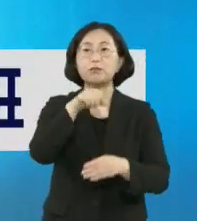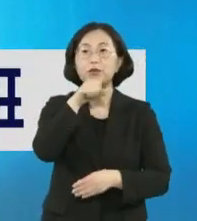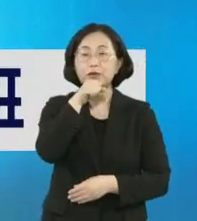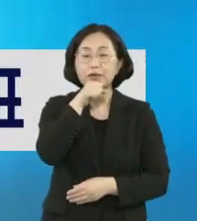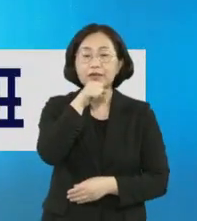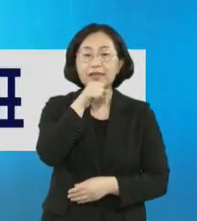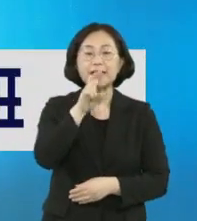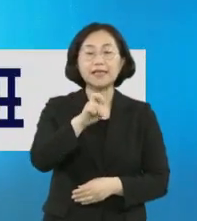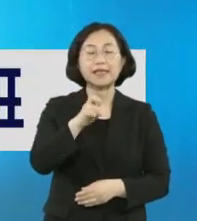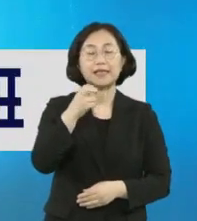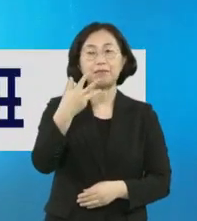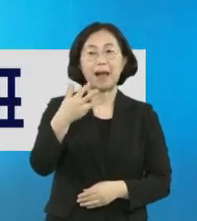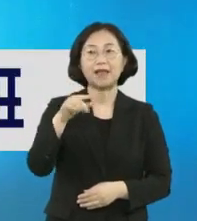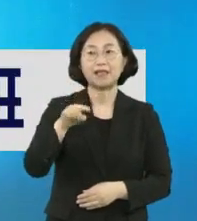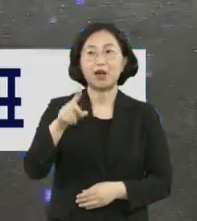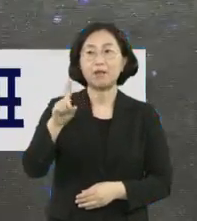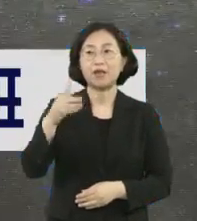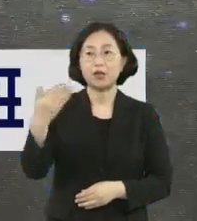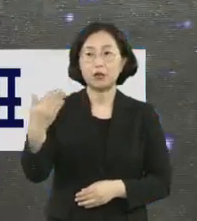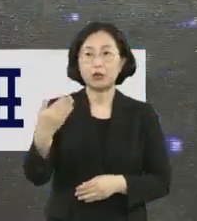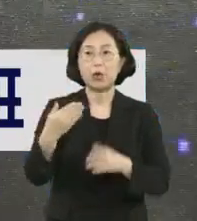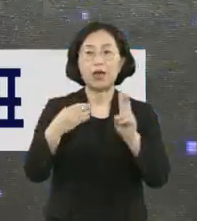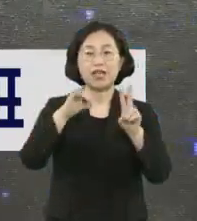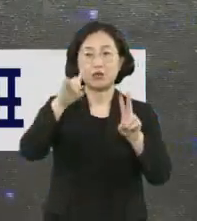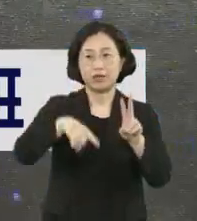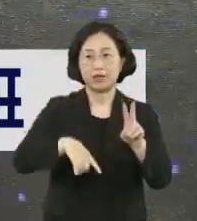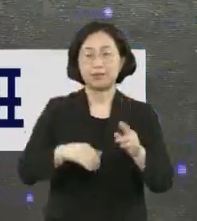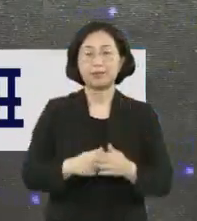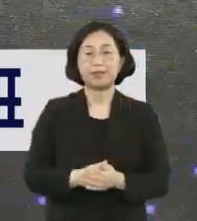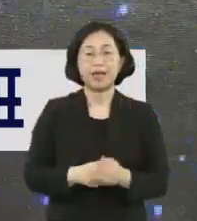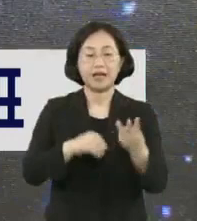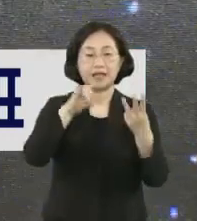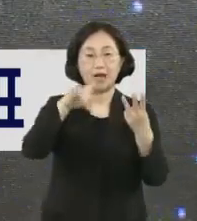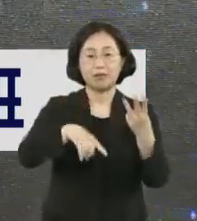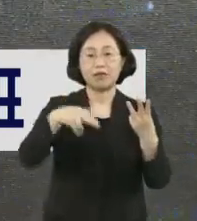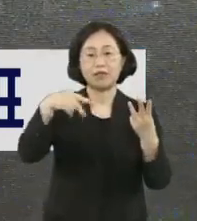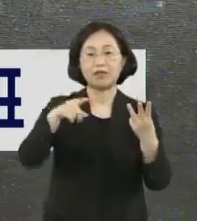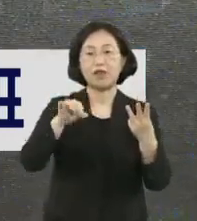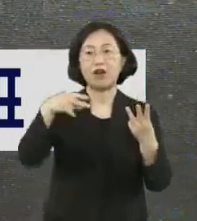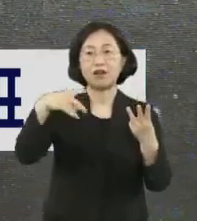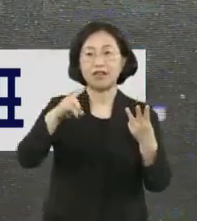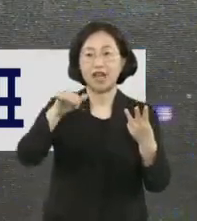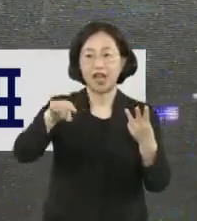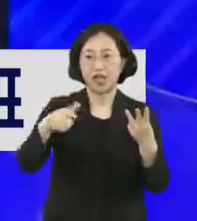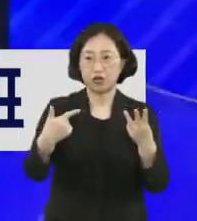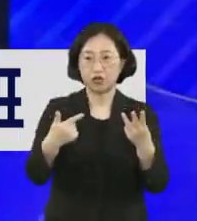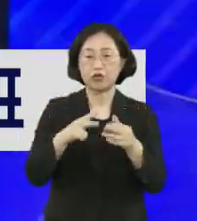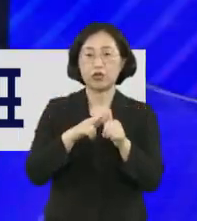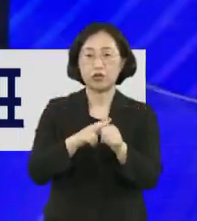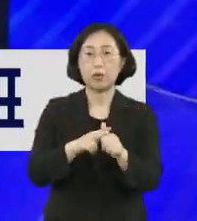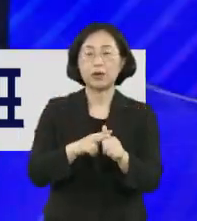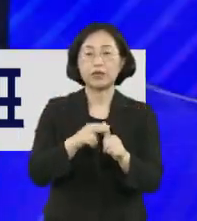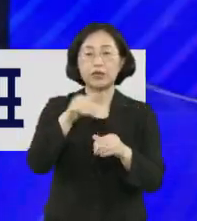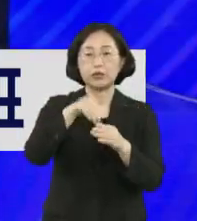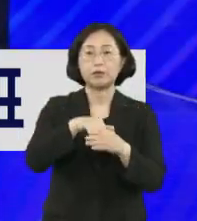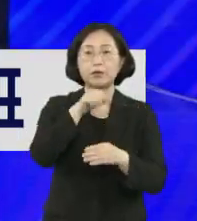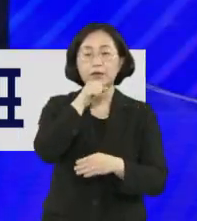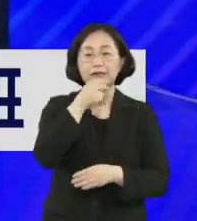투표율 28.19%로 2위를 차지했습니다. 3위 정세균 후보는 충청권 누적